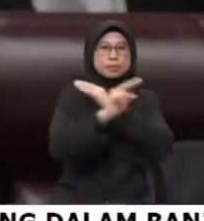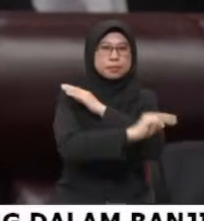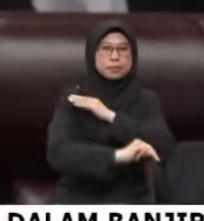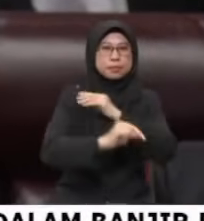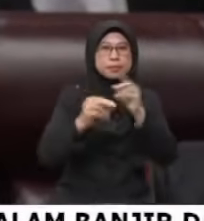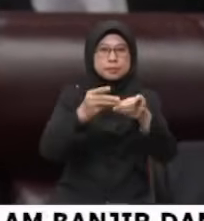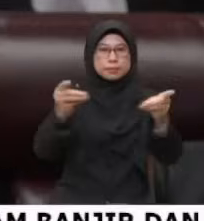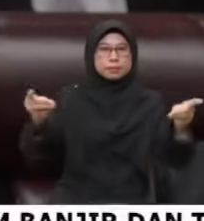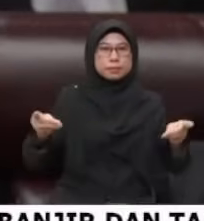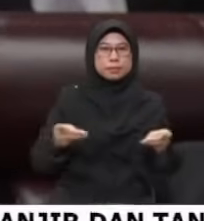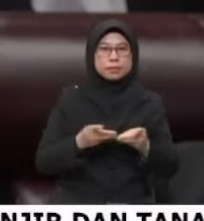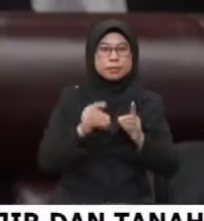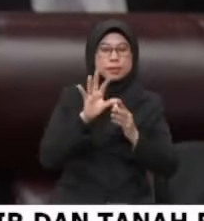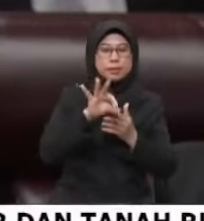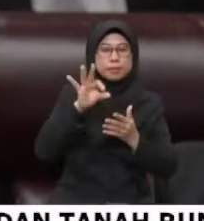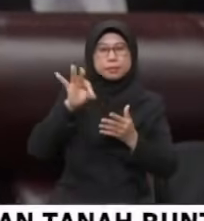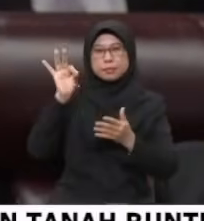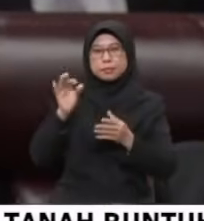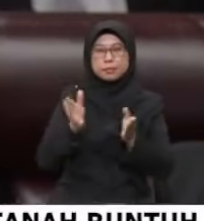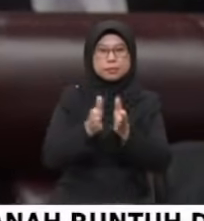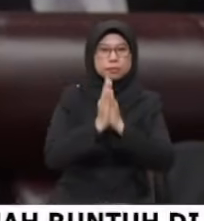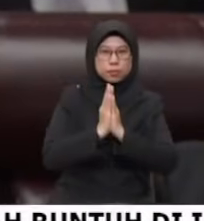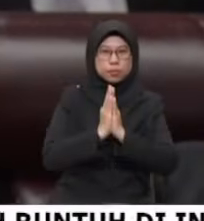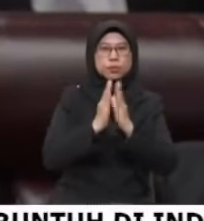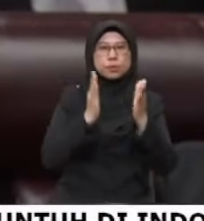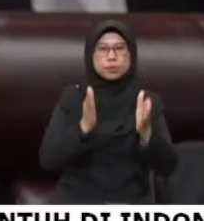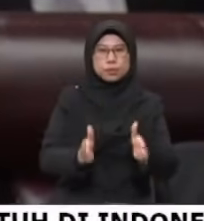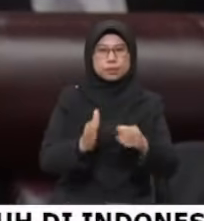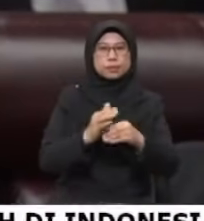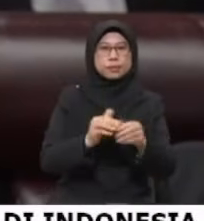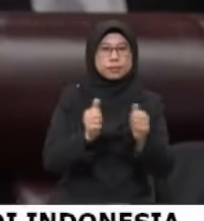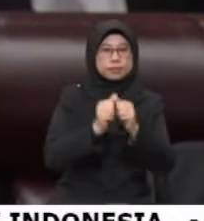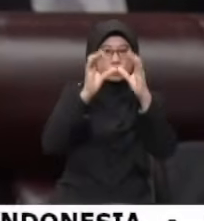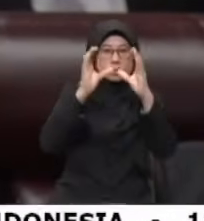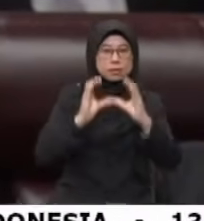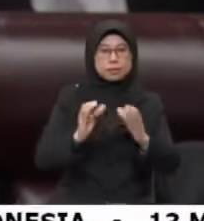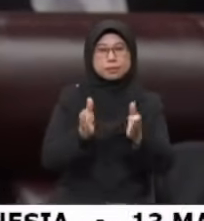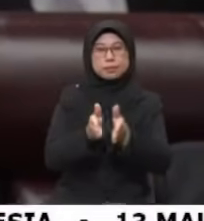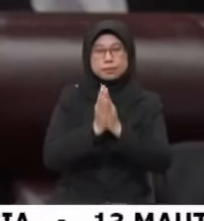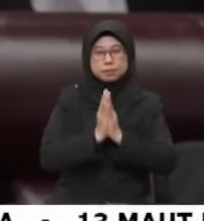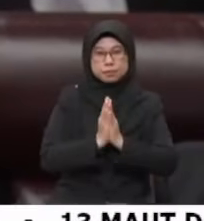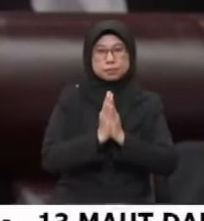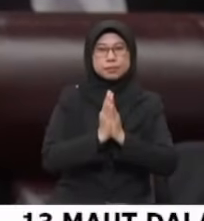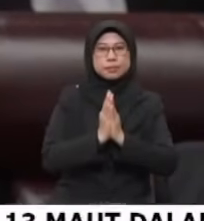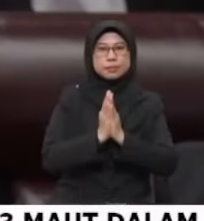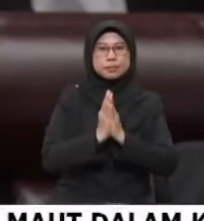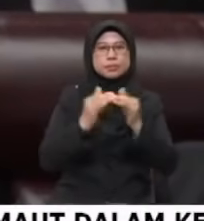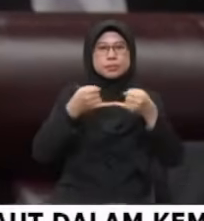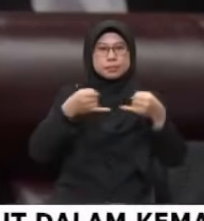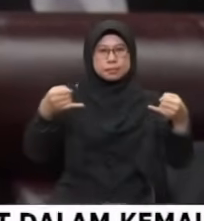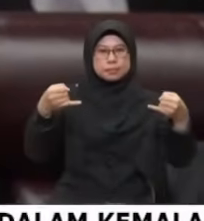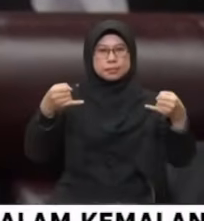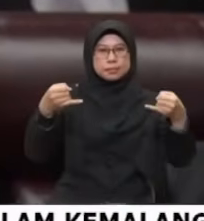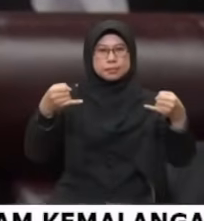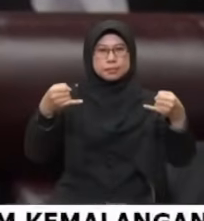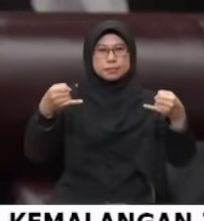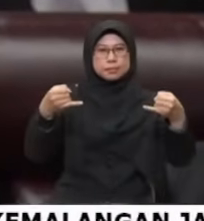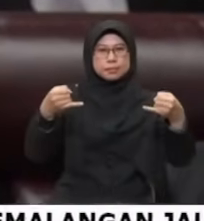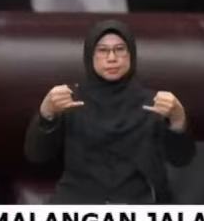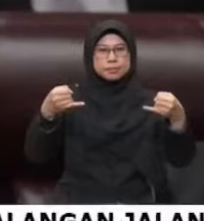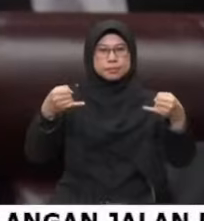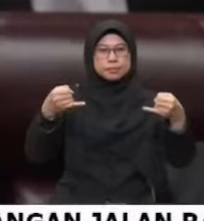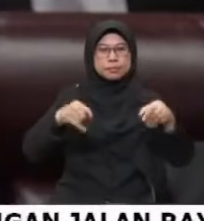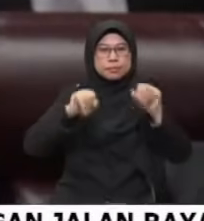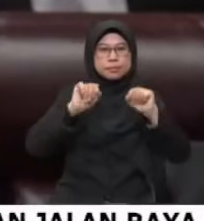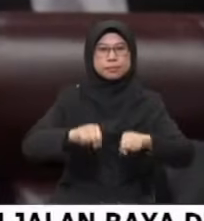Daerah yang dipilih oleh pemohon dengan adanya kaedah permohonan secara dalam talian ini ia